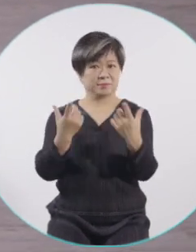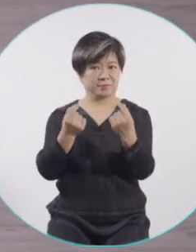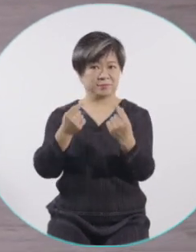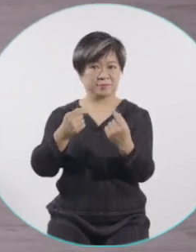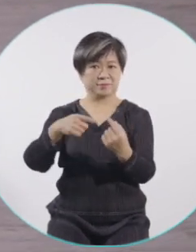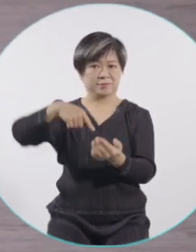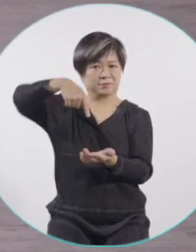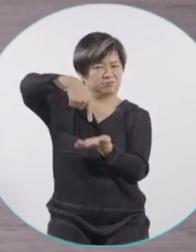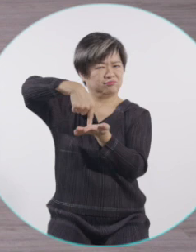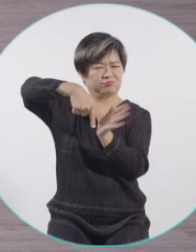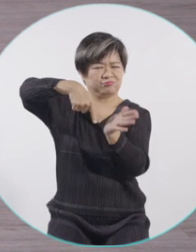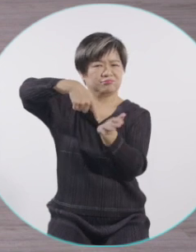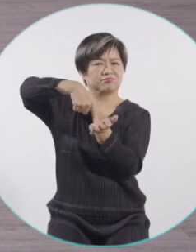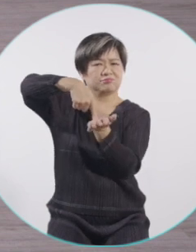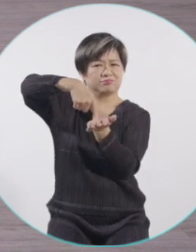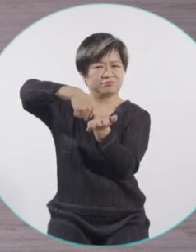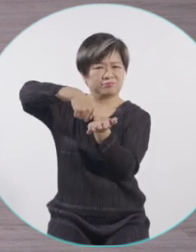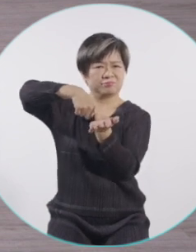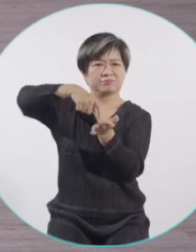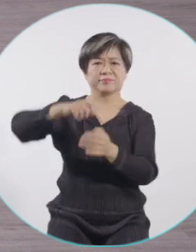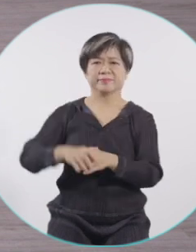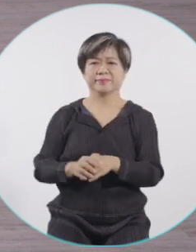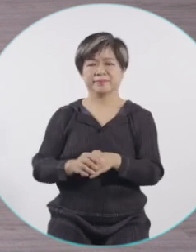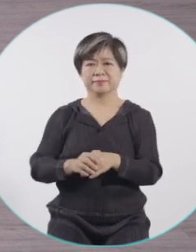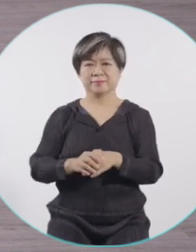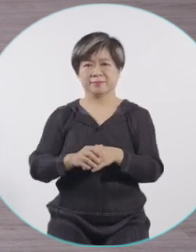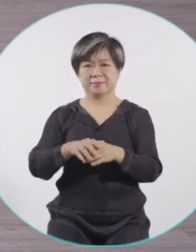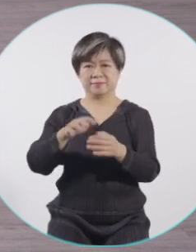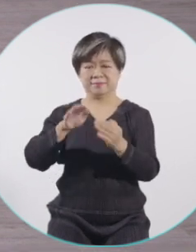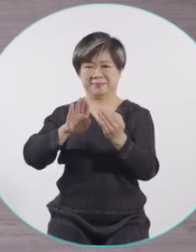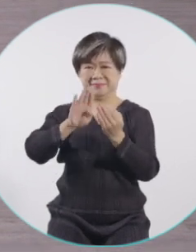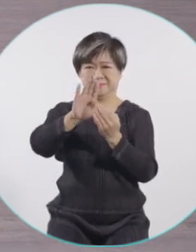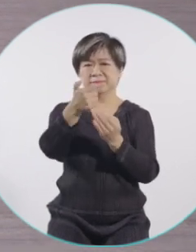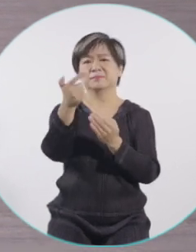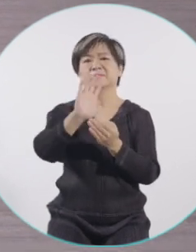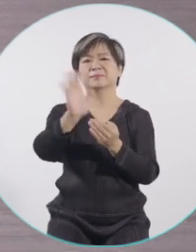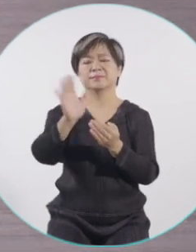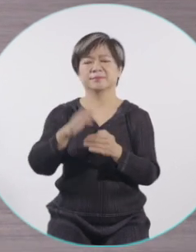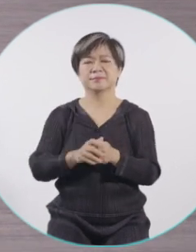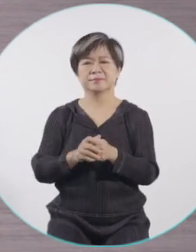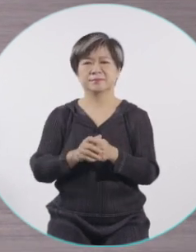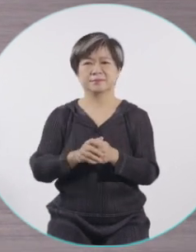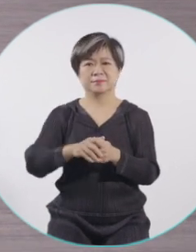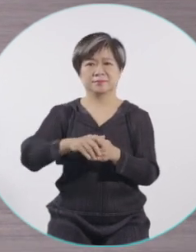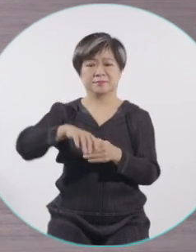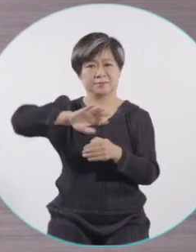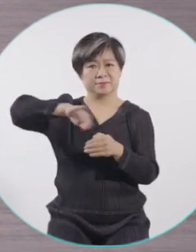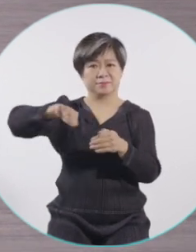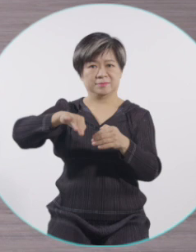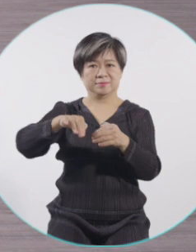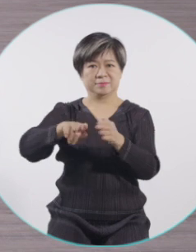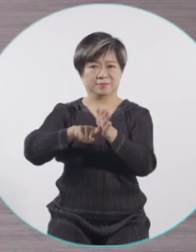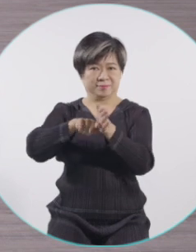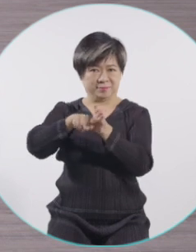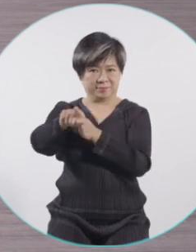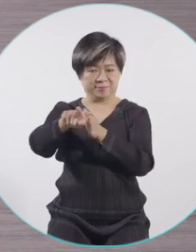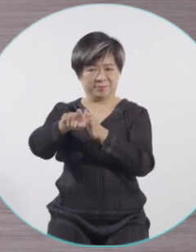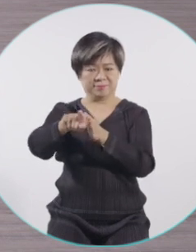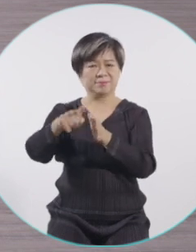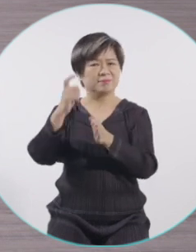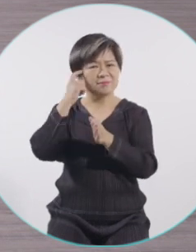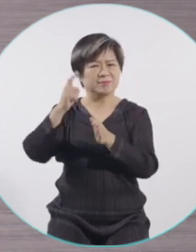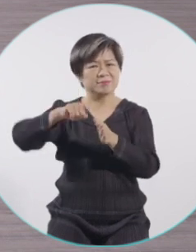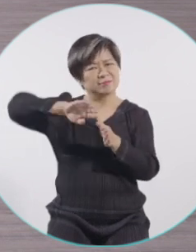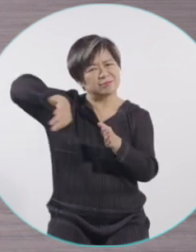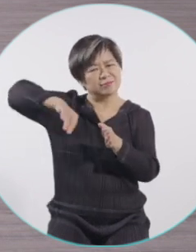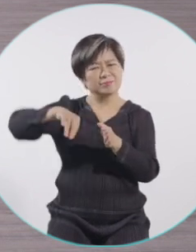稍微有点微微的弯曲，但是一样膝盖不要超过脚尖，右脚帮我伸直。那这个时候你会换成右脚的大腿后侧稍微